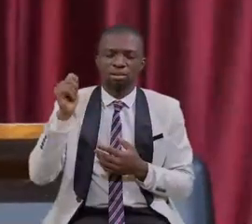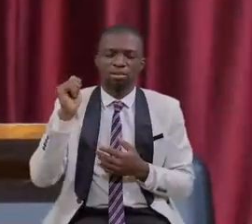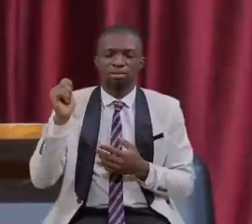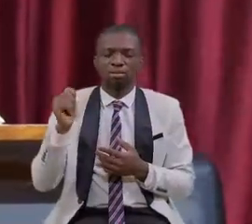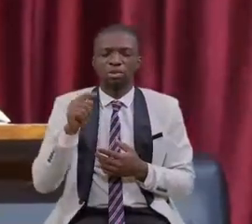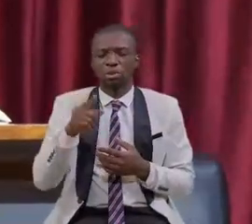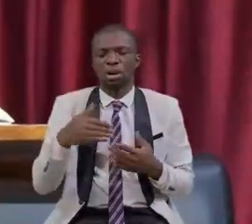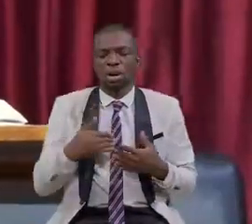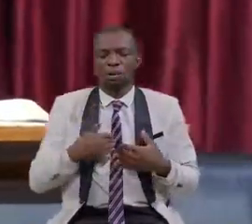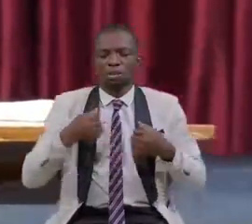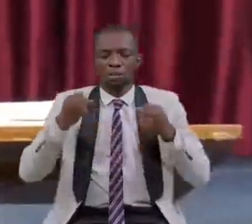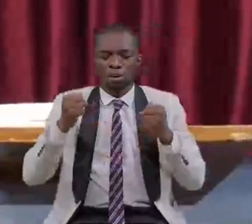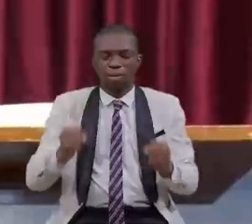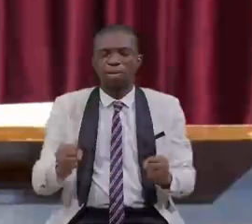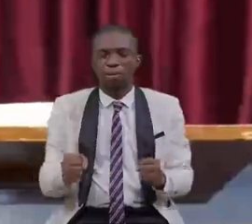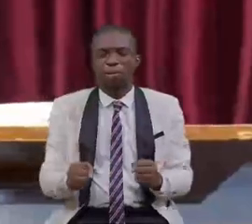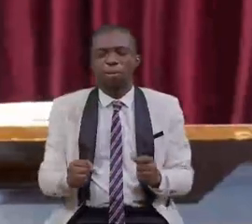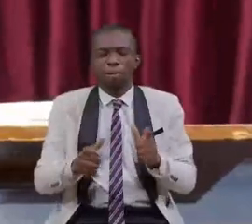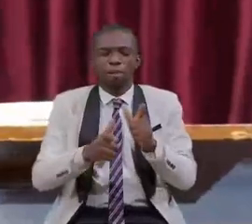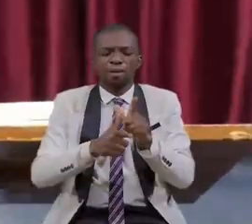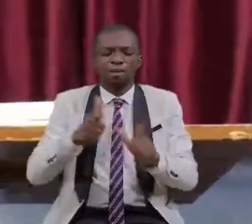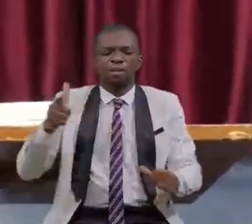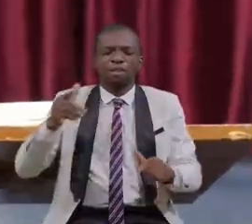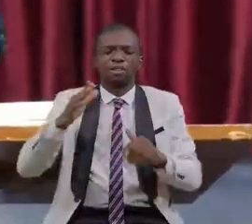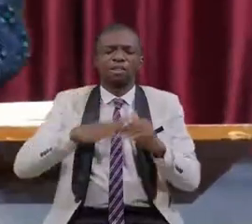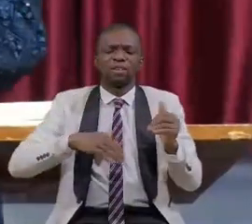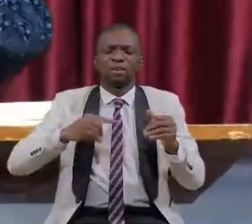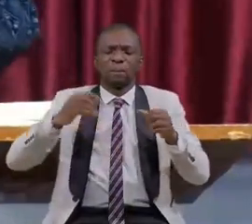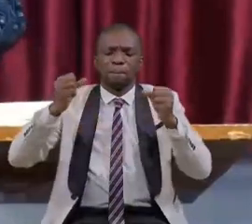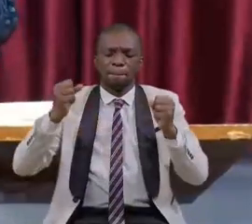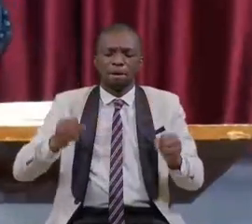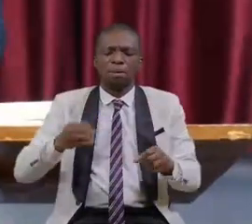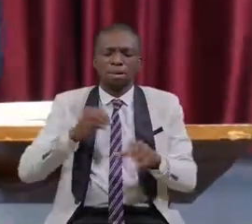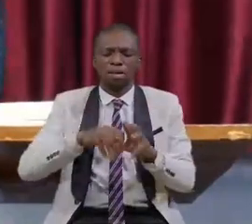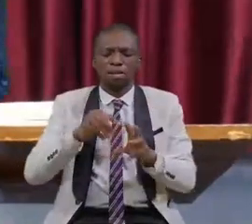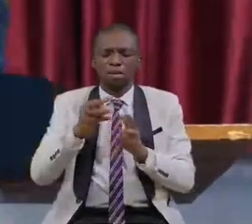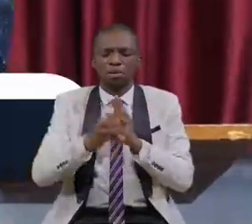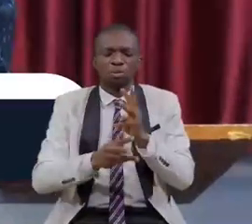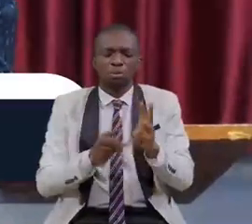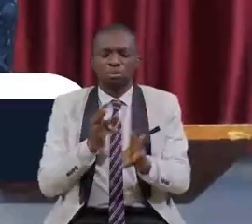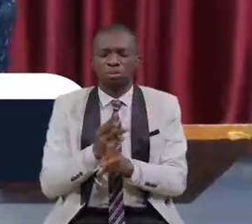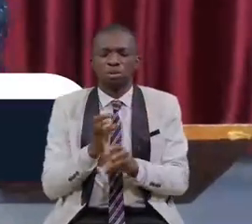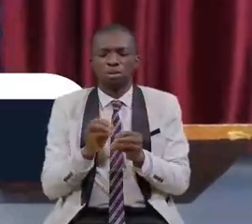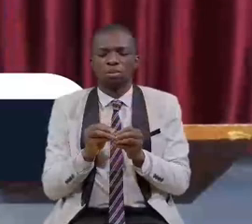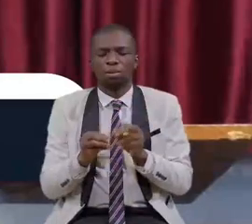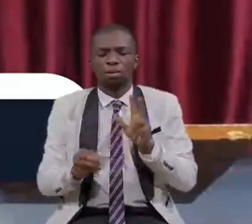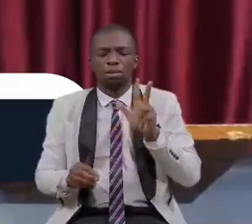la puissance qui surpasse celle du monde. Numéro 3.